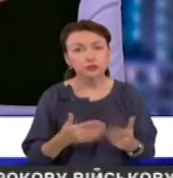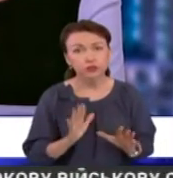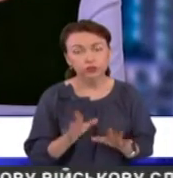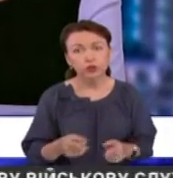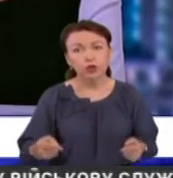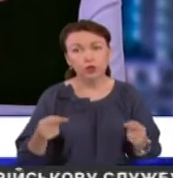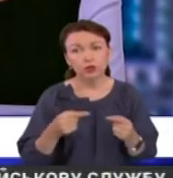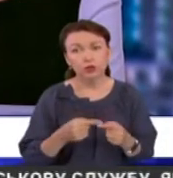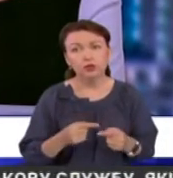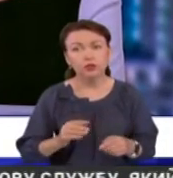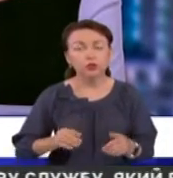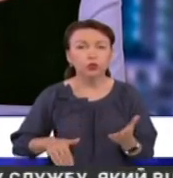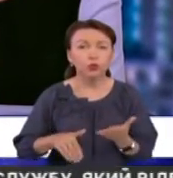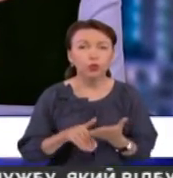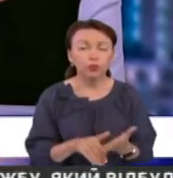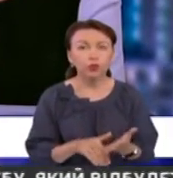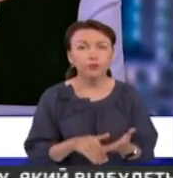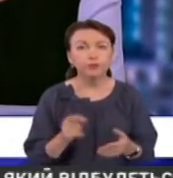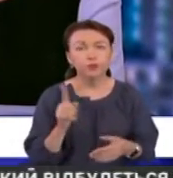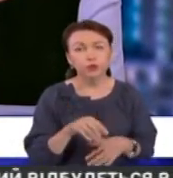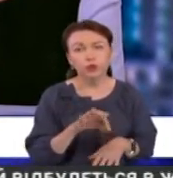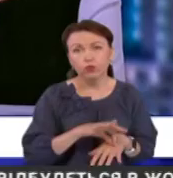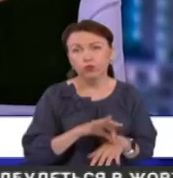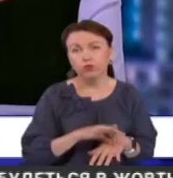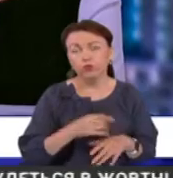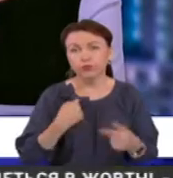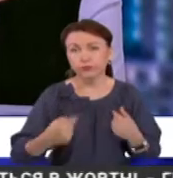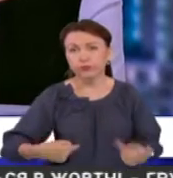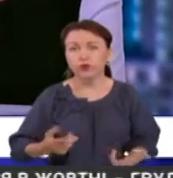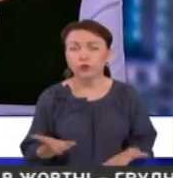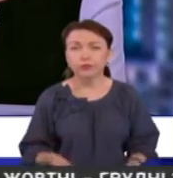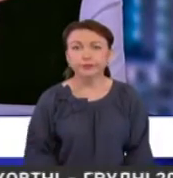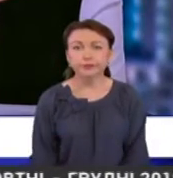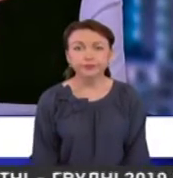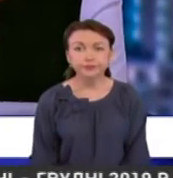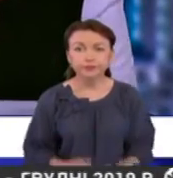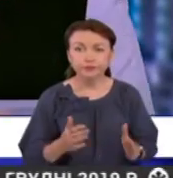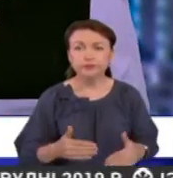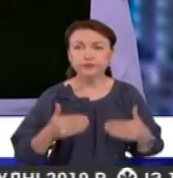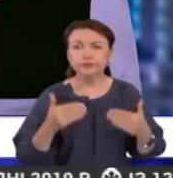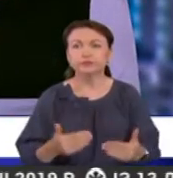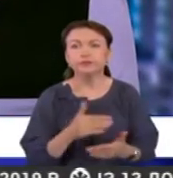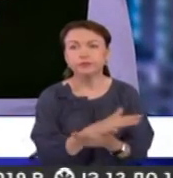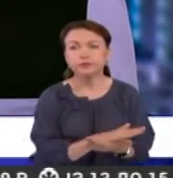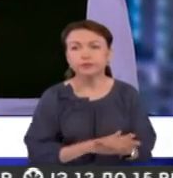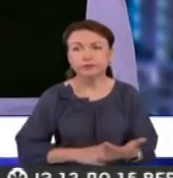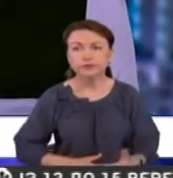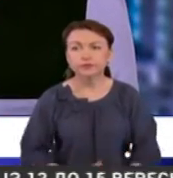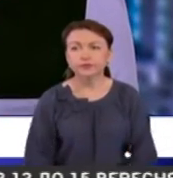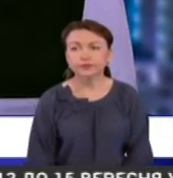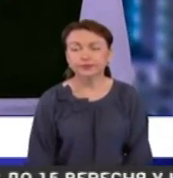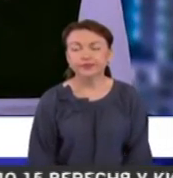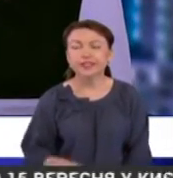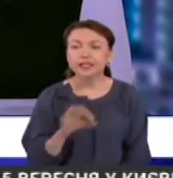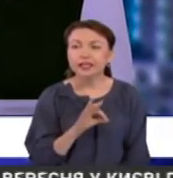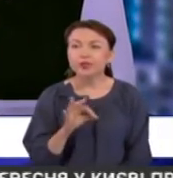конкретна безпосередня допомога тому хворому органу, який є хворий. Рухаємося далі нашим ефіром. І саме